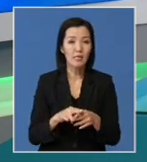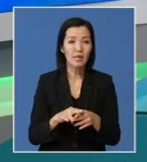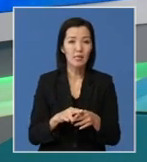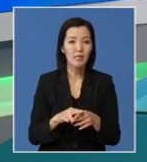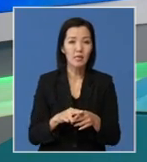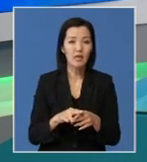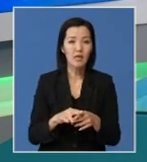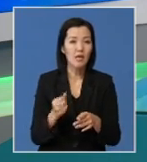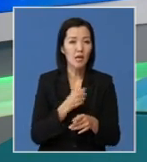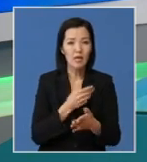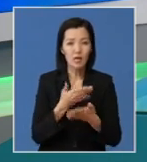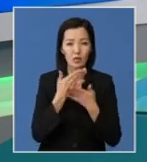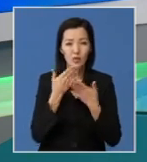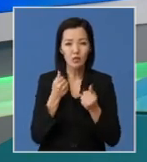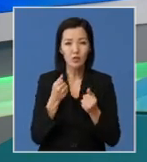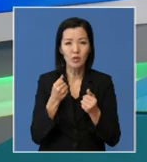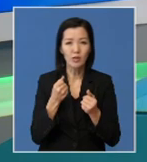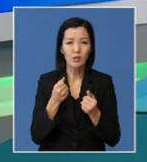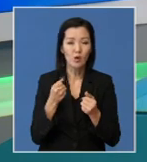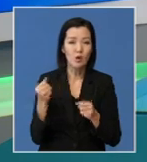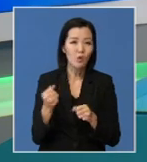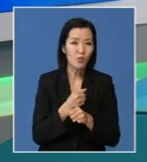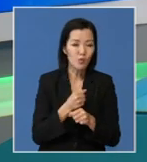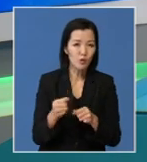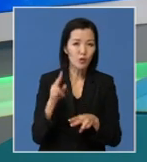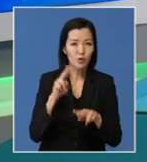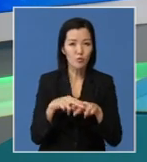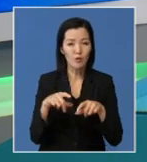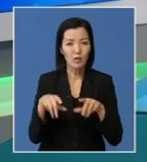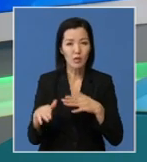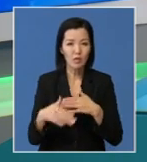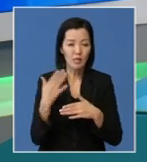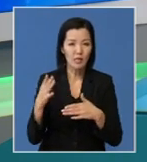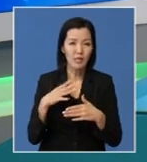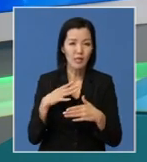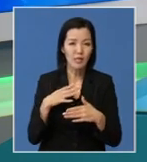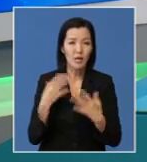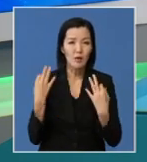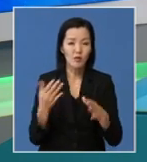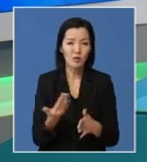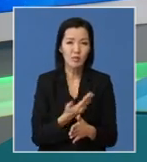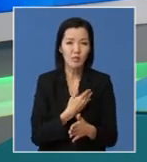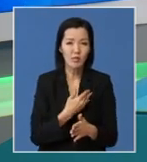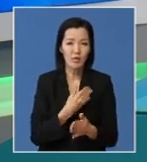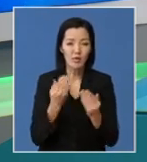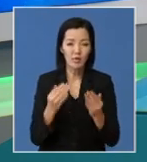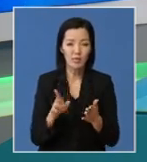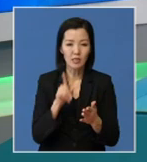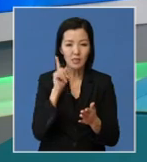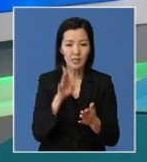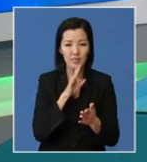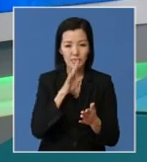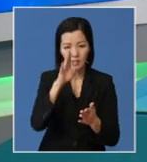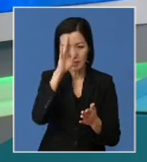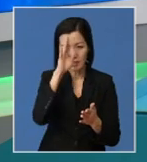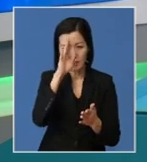оларды аяған жоқ, ұрды соқты түрмеге қамады. Бостандыққа ұмтылған қыз жігіттер қазір бір-бір үйдің отағасы,